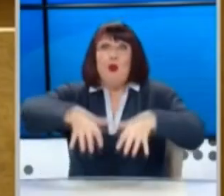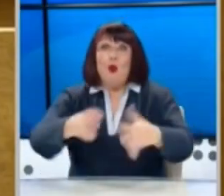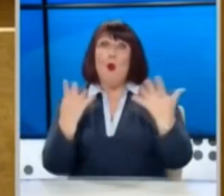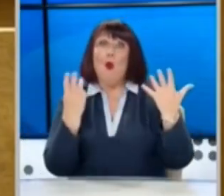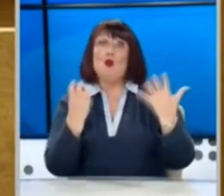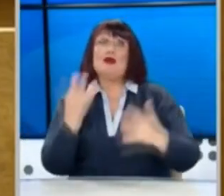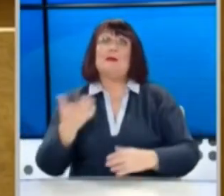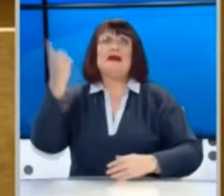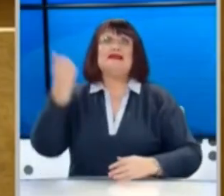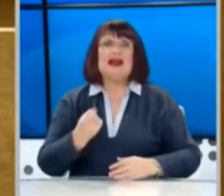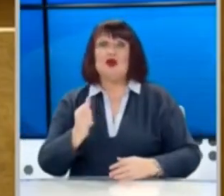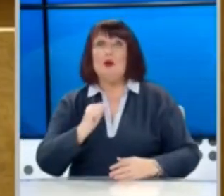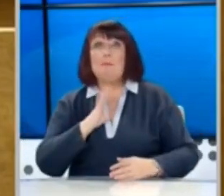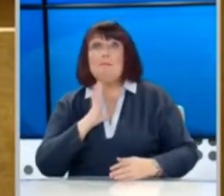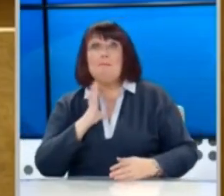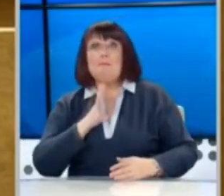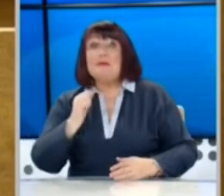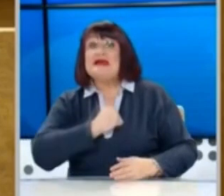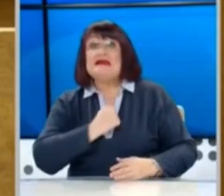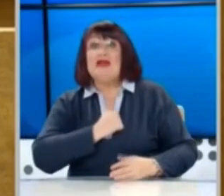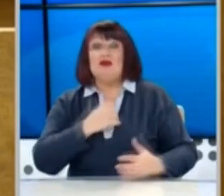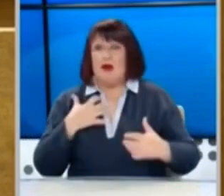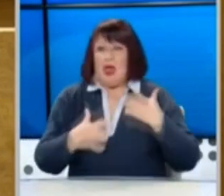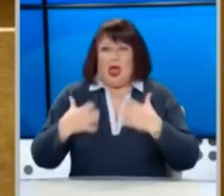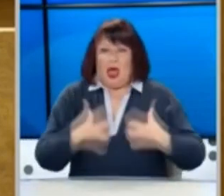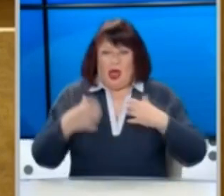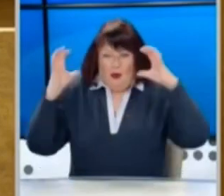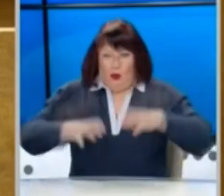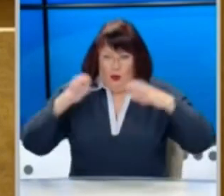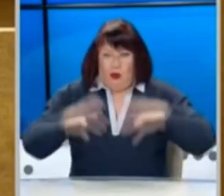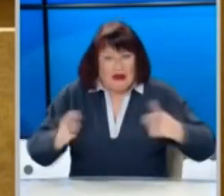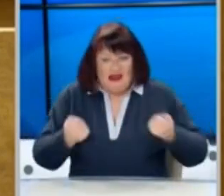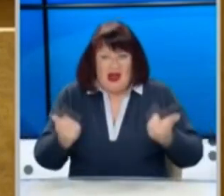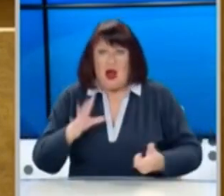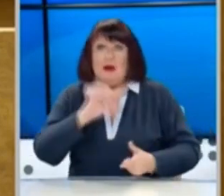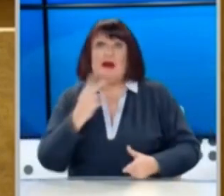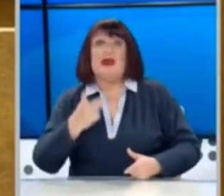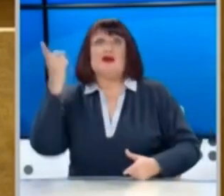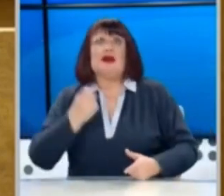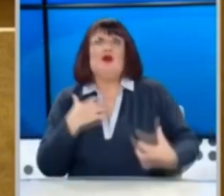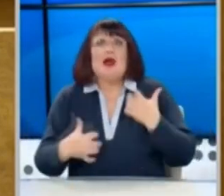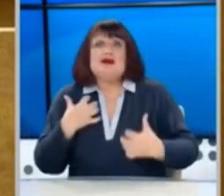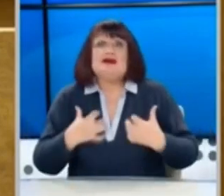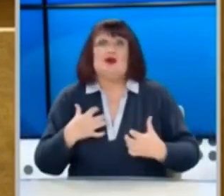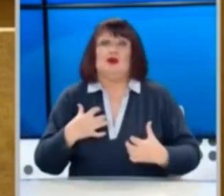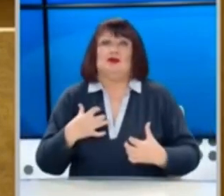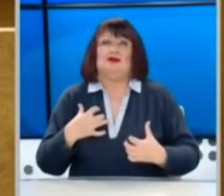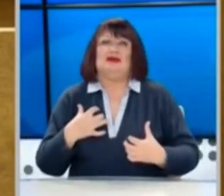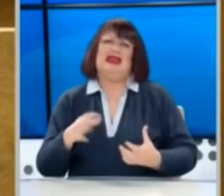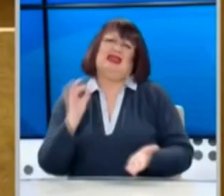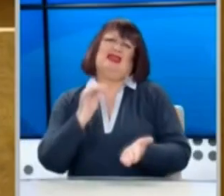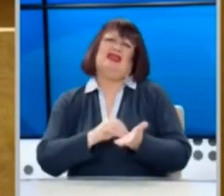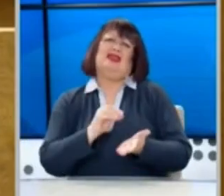85%. Πρωτιά και στην αγωνία για κινδύνους από έντονες βροχοπτώσεις, 52%. Δεν νομίζω ότι χρειάζεται να